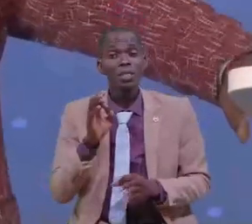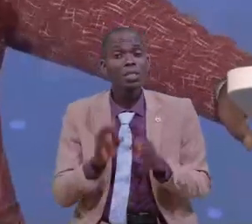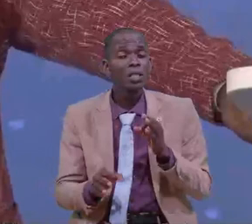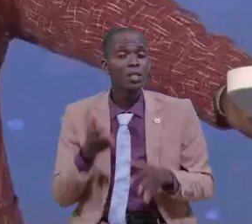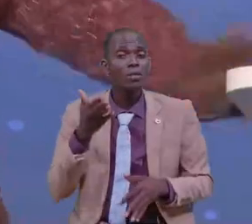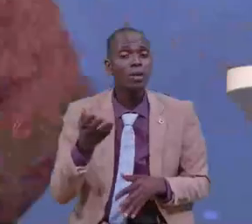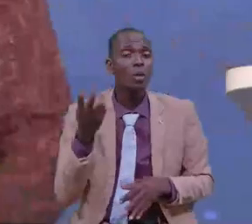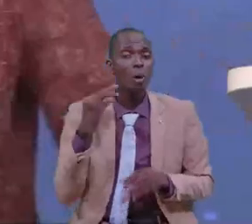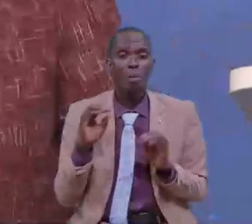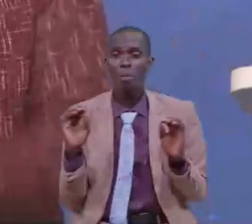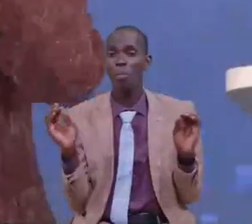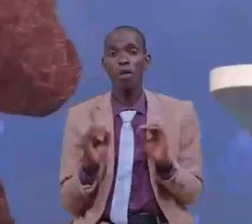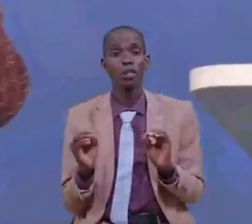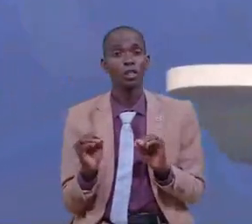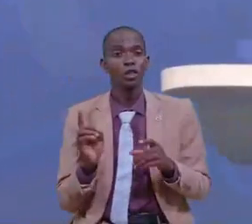s'il n'y avait rien,